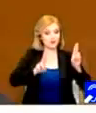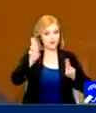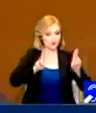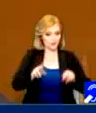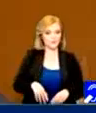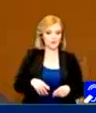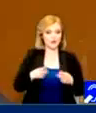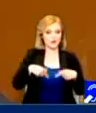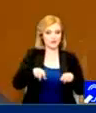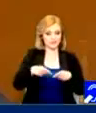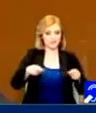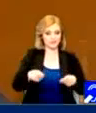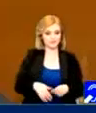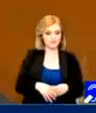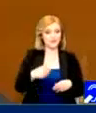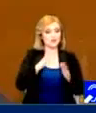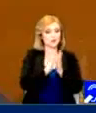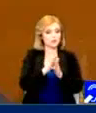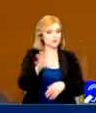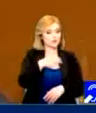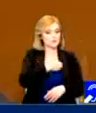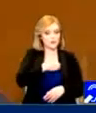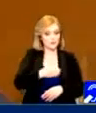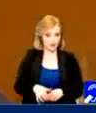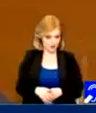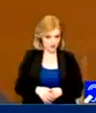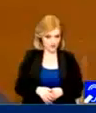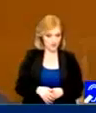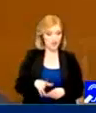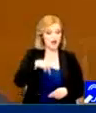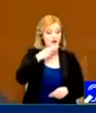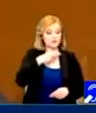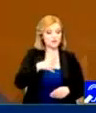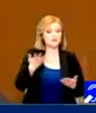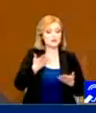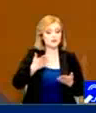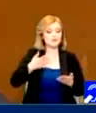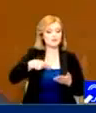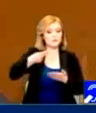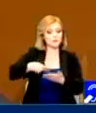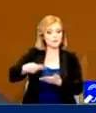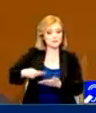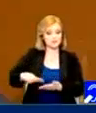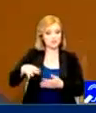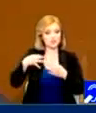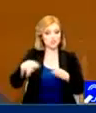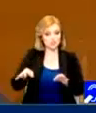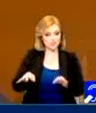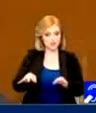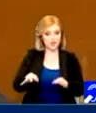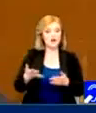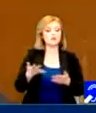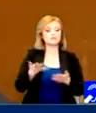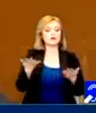Eu solicit prietenilor, fiți foarte atenți ce fel de autorizații semnați, pe ce perioadă de activitate și